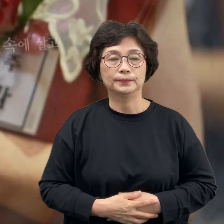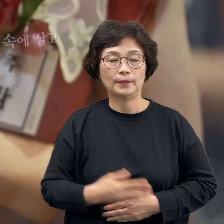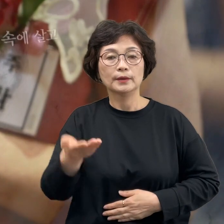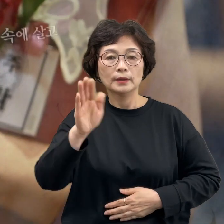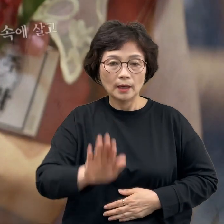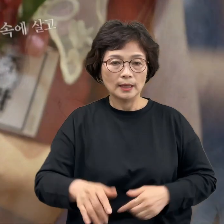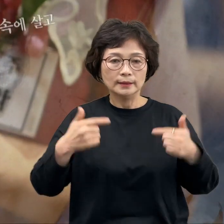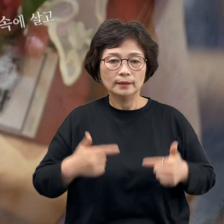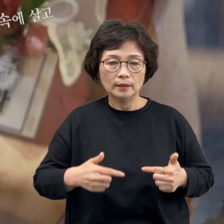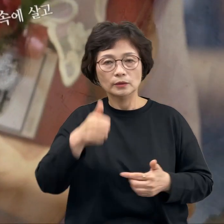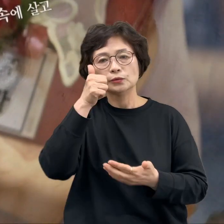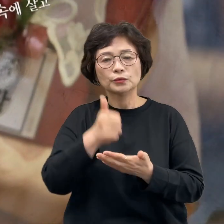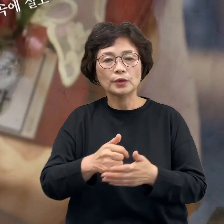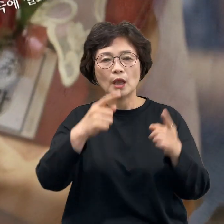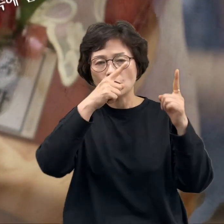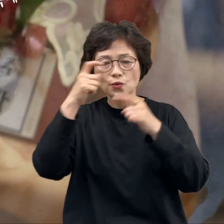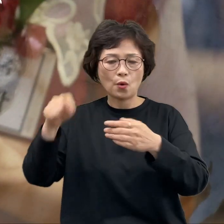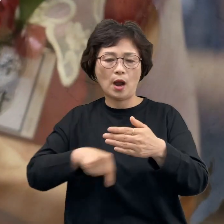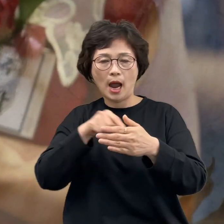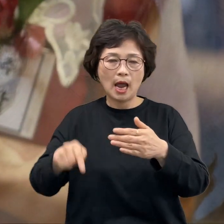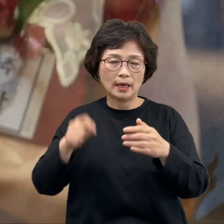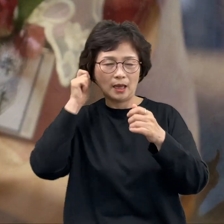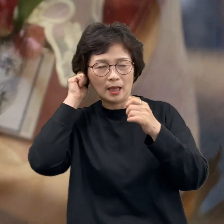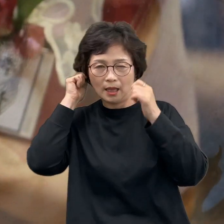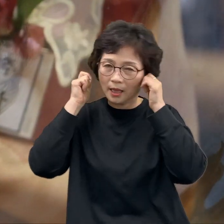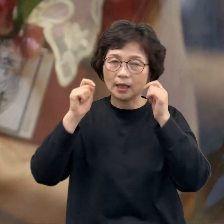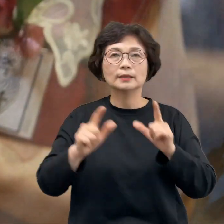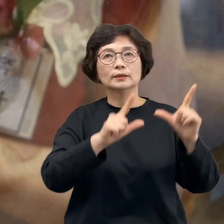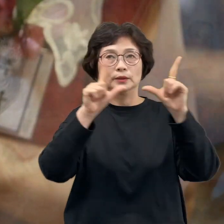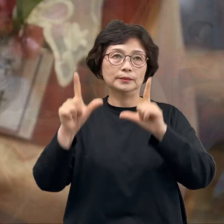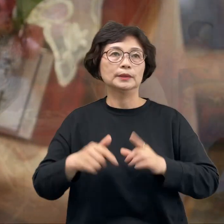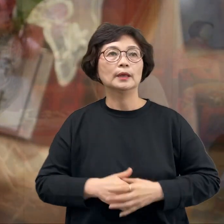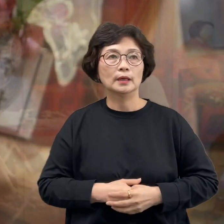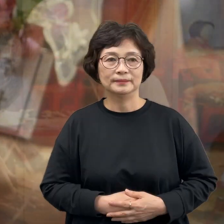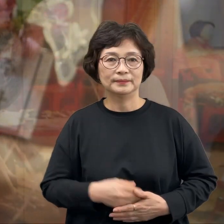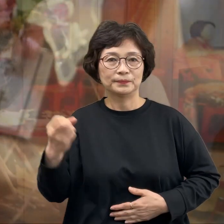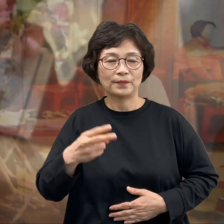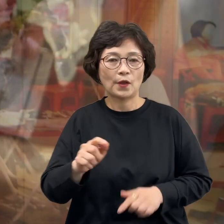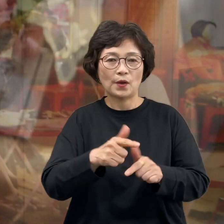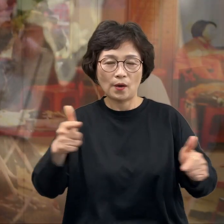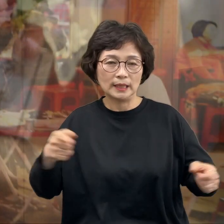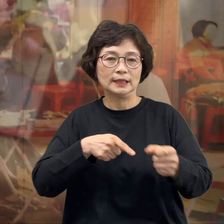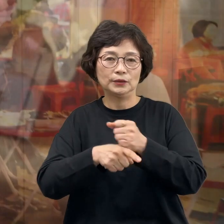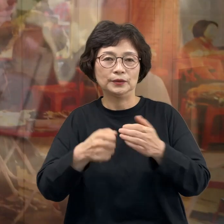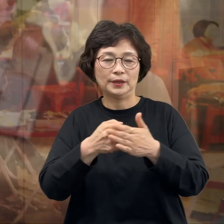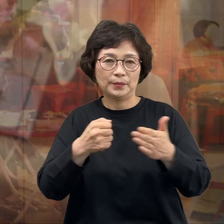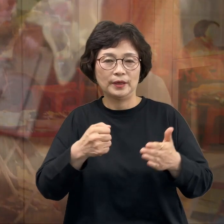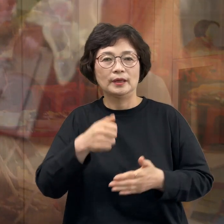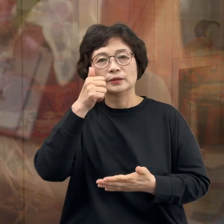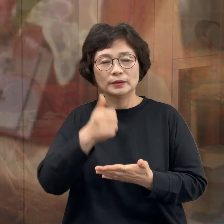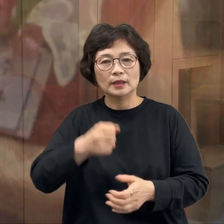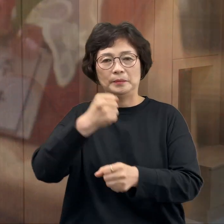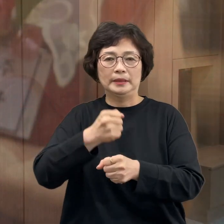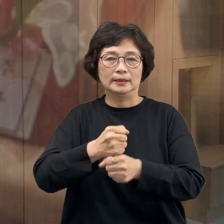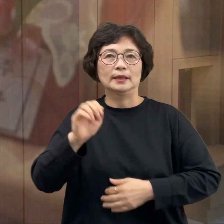그러나 늘 죄의 유혹 안에 살고 있습니다. 그리고 이런저런 이유로 죄를 짓게